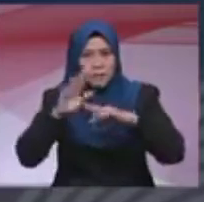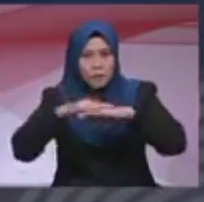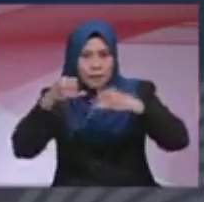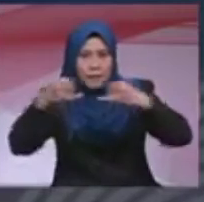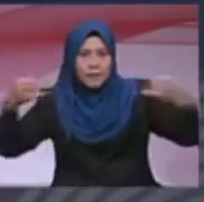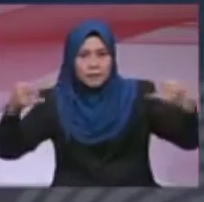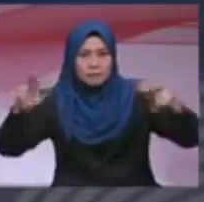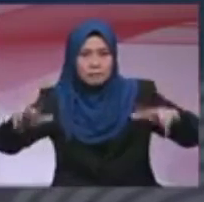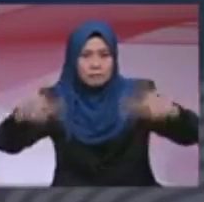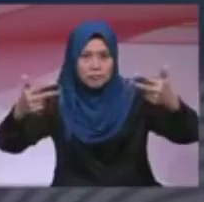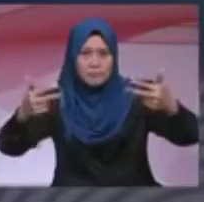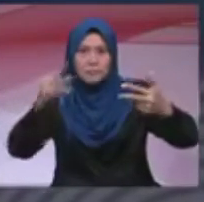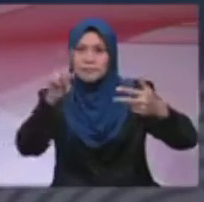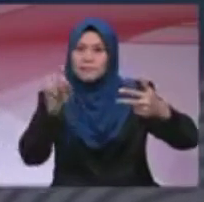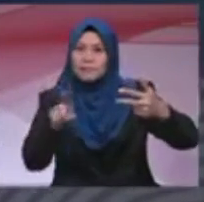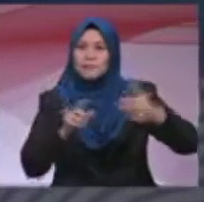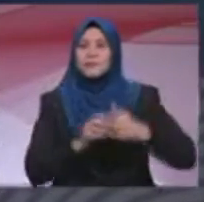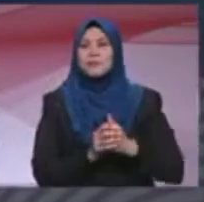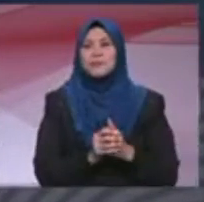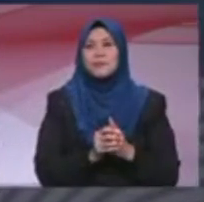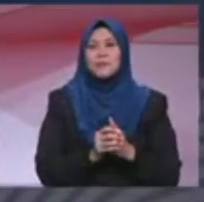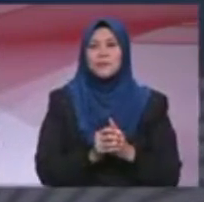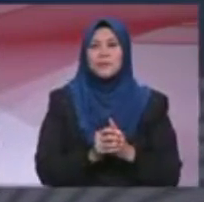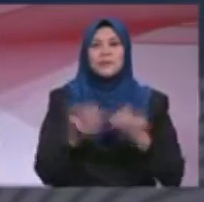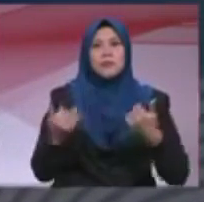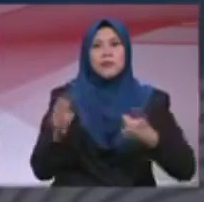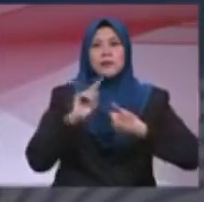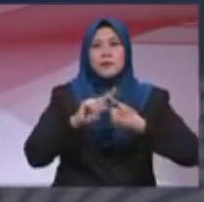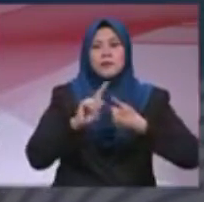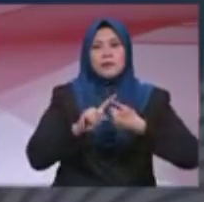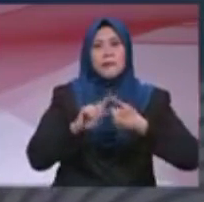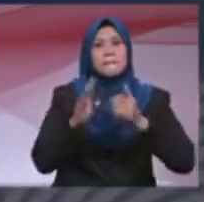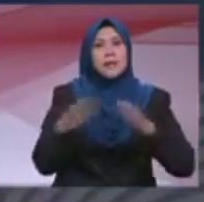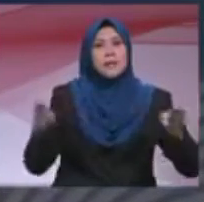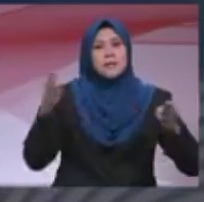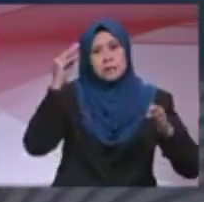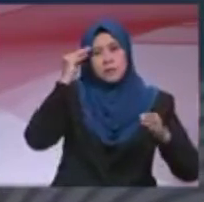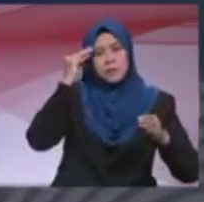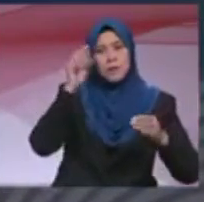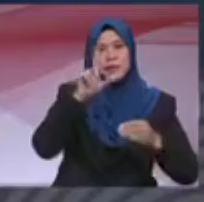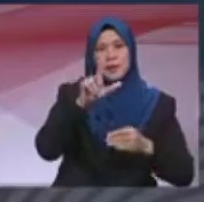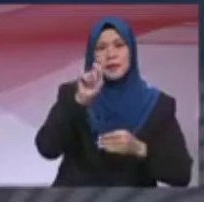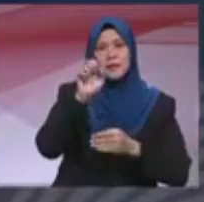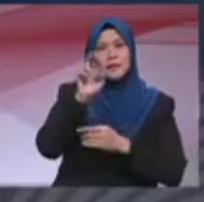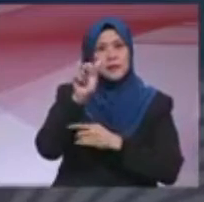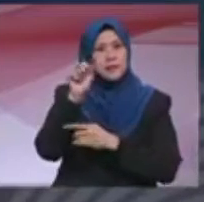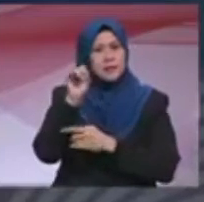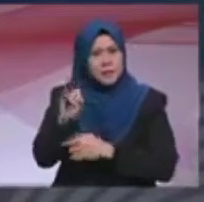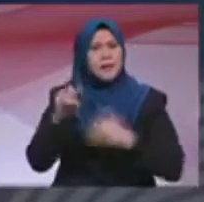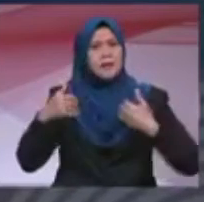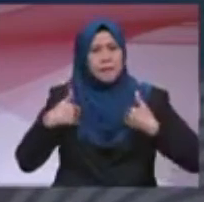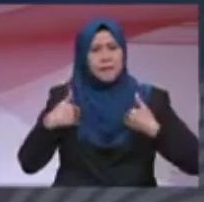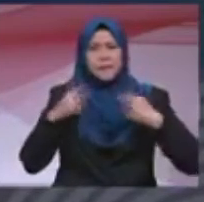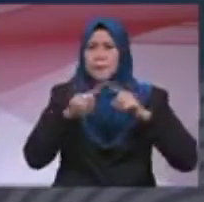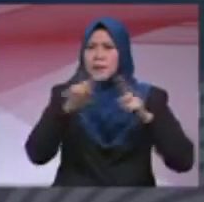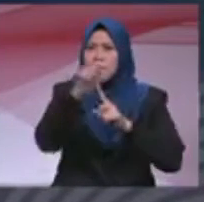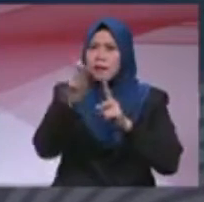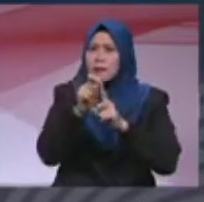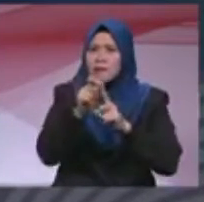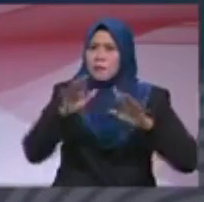Masih. Terima kasih. Soalan pertama berkaitan dengan literasi bahasa Melayu itu akan diadakan. Cuma tarikh itu saya